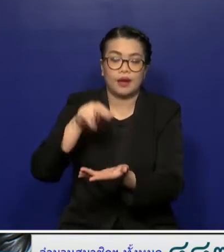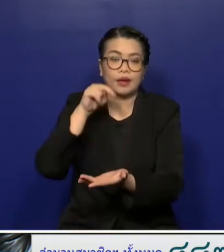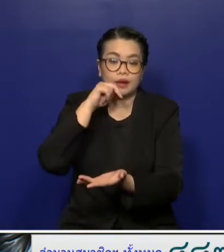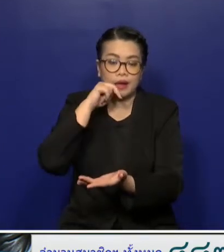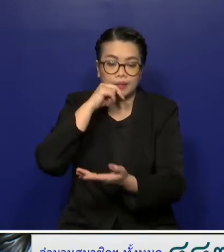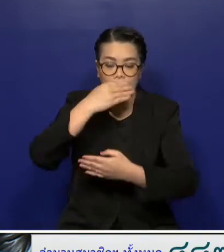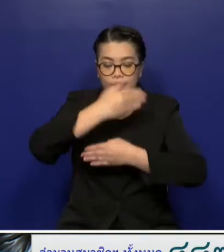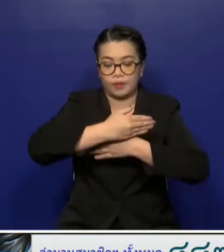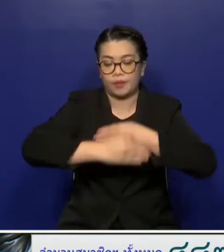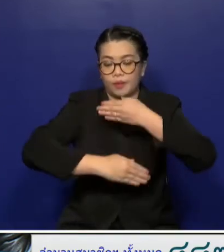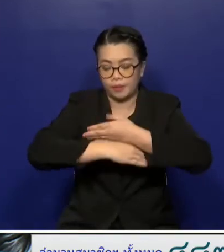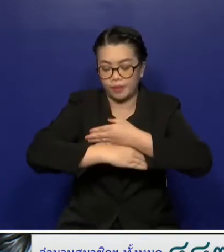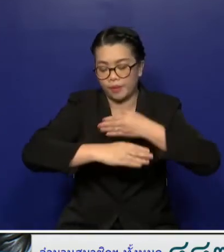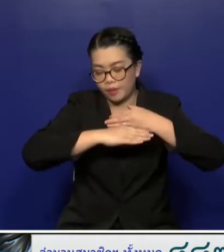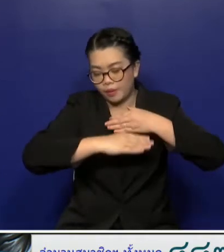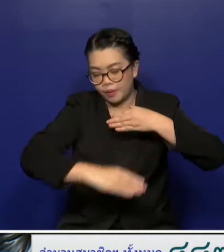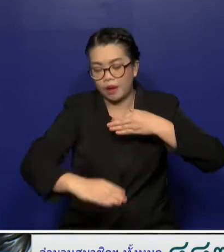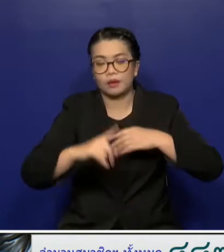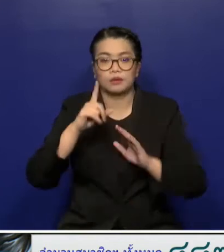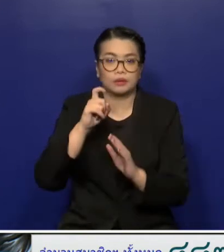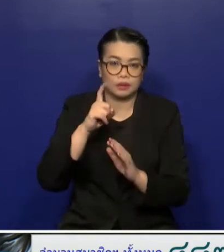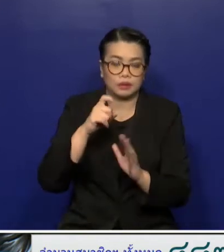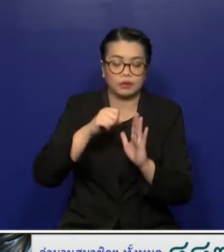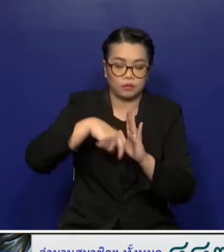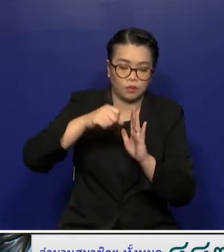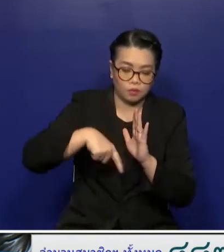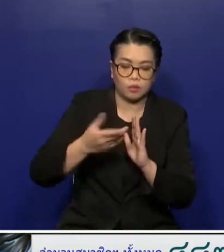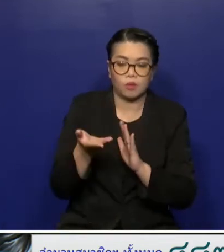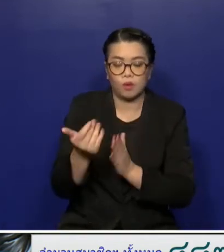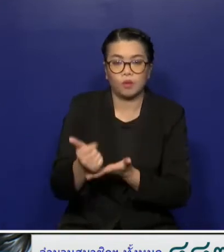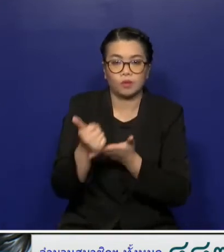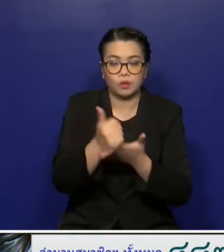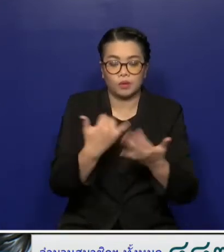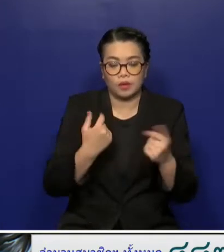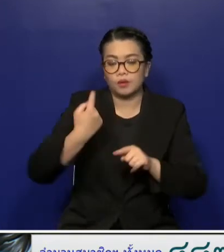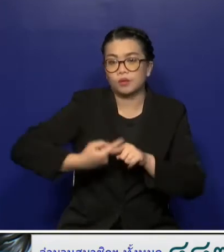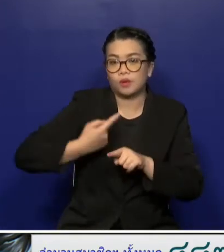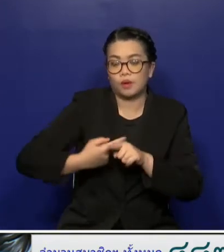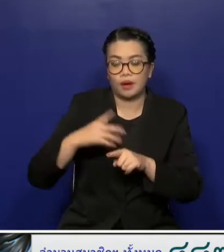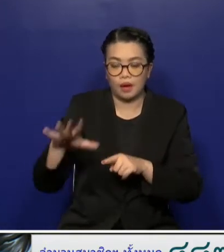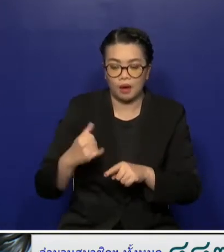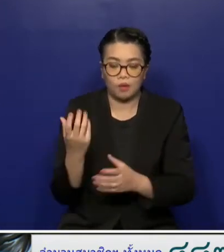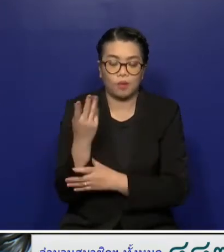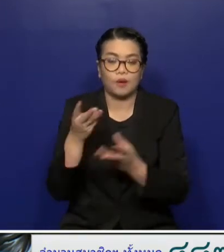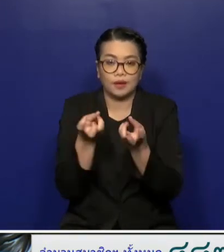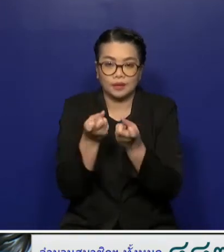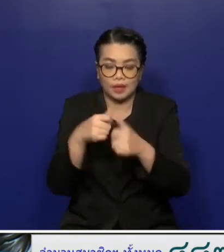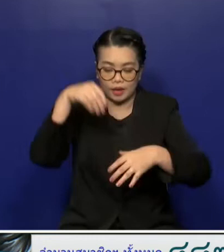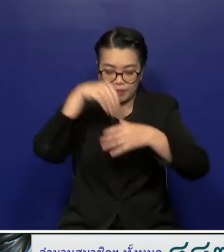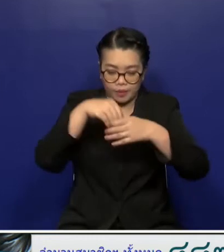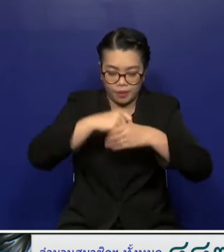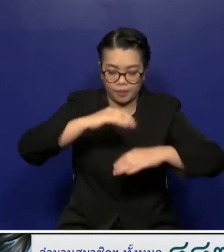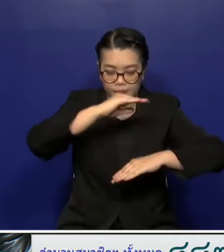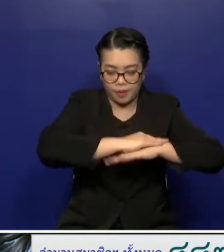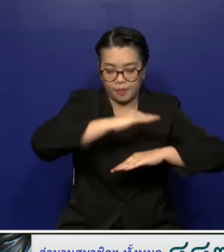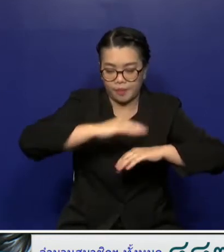ประชาชนโยเฉพะผู้นำองคกรท้องถินก็ได้ทำฝายชวขาวโดยนำกระสอบซายมาก้านขวางลำนาม